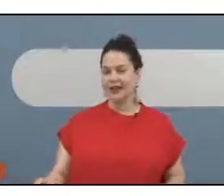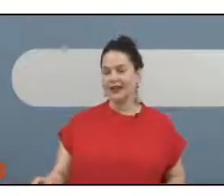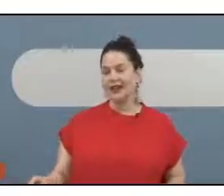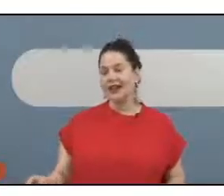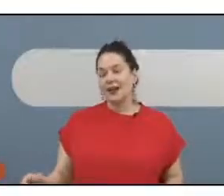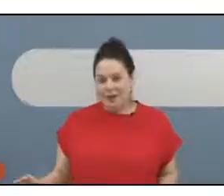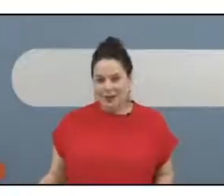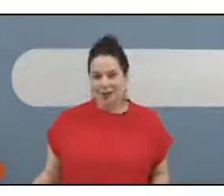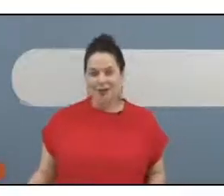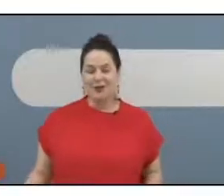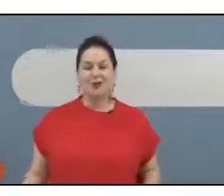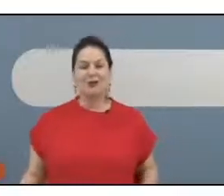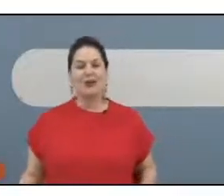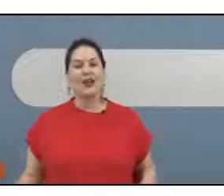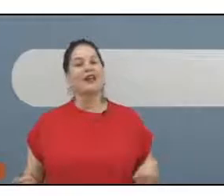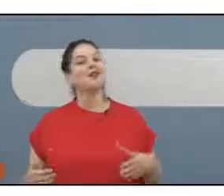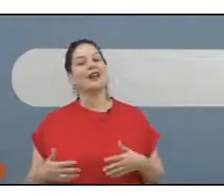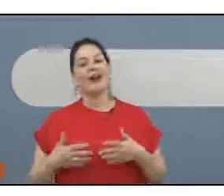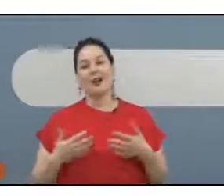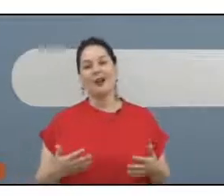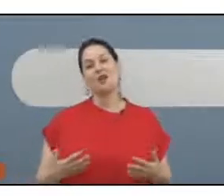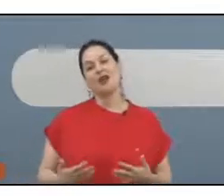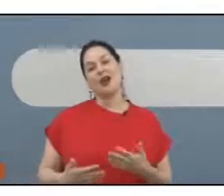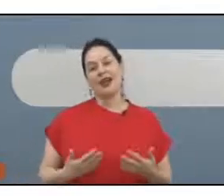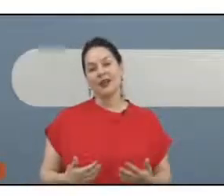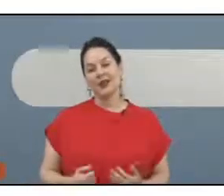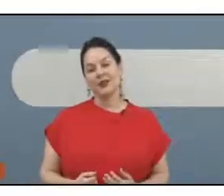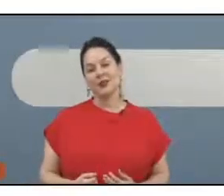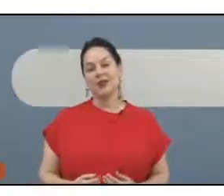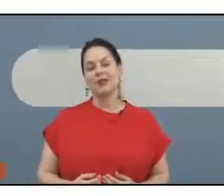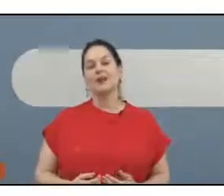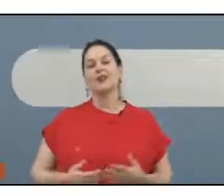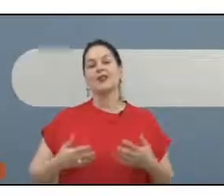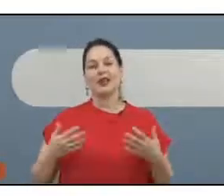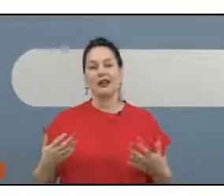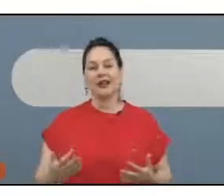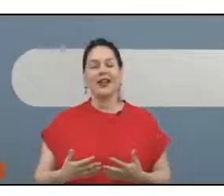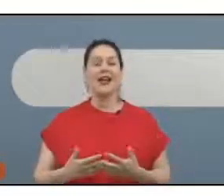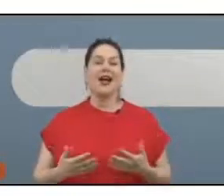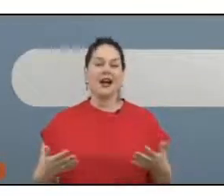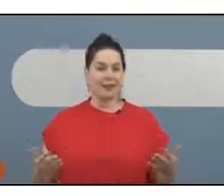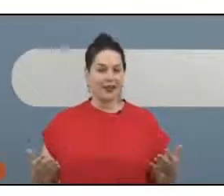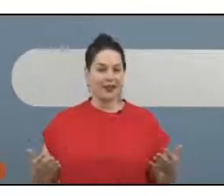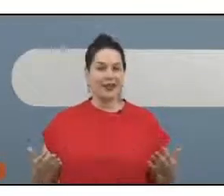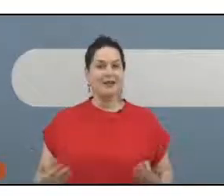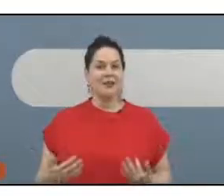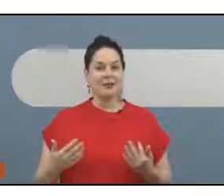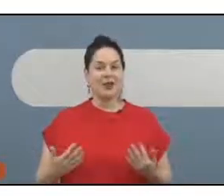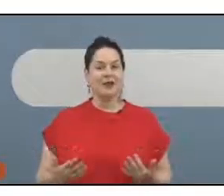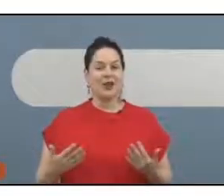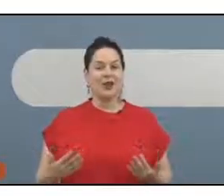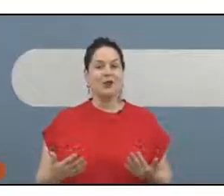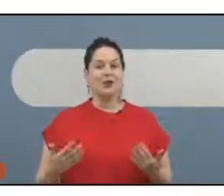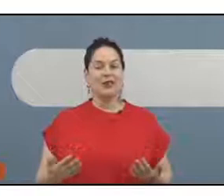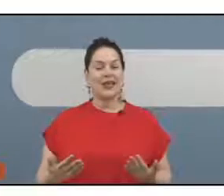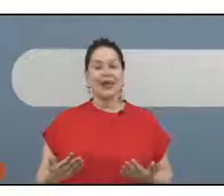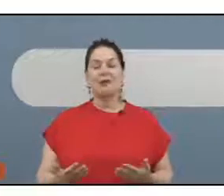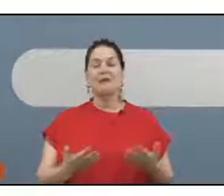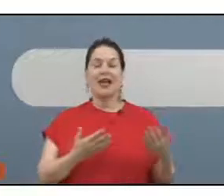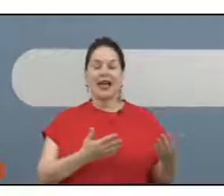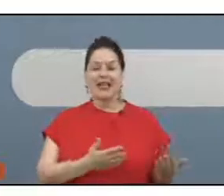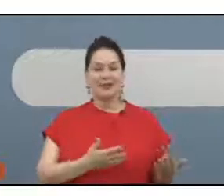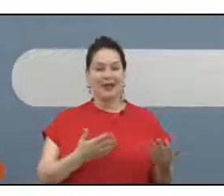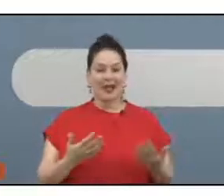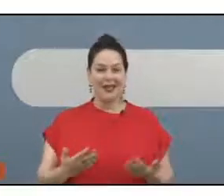בתור ילדה, האמת שהיא גם בתוך מבוגרת, אבל אחד החלומות שהכי הרבה חזרו על עצמם זה שאני עפה. וזה משהו שהאדם